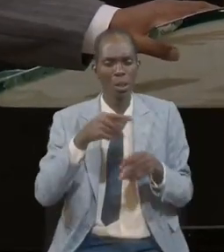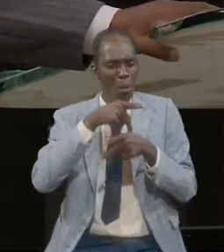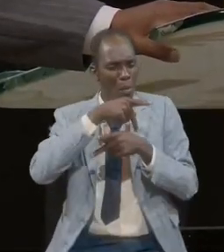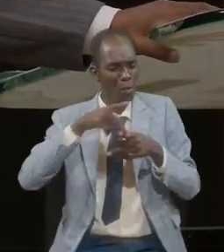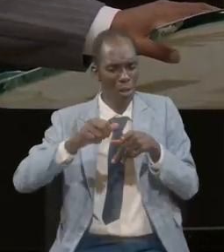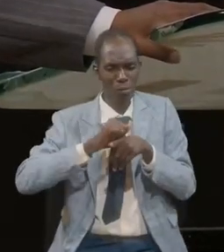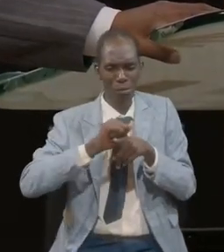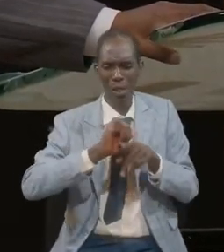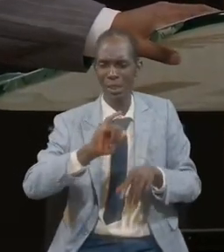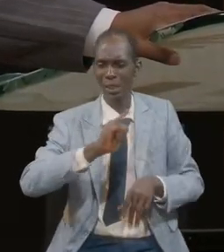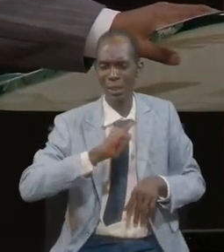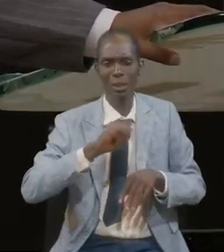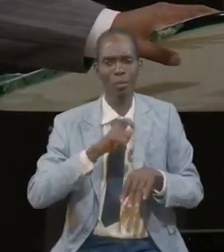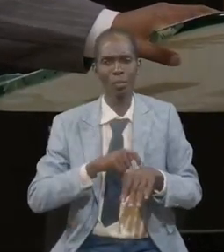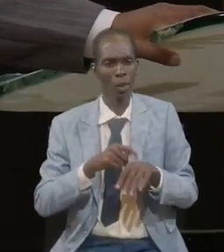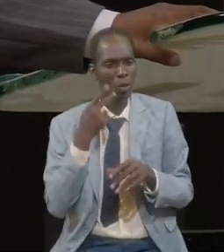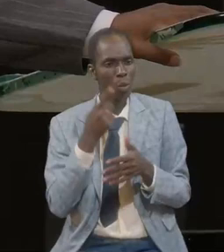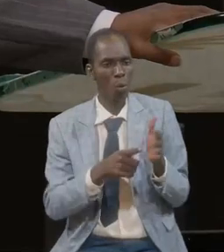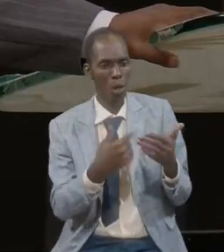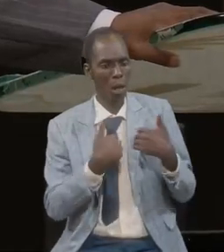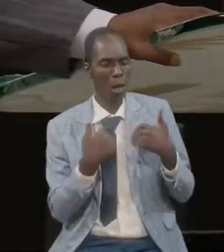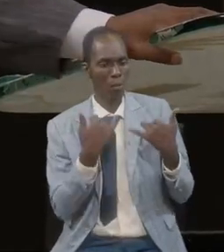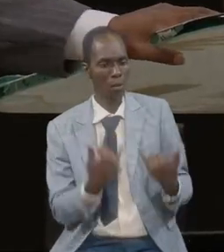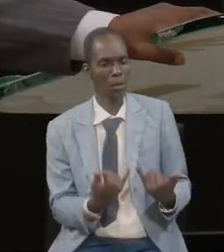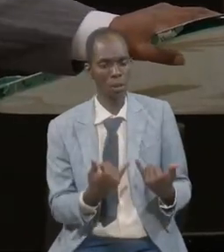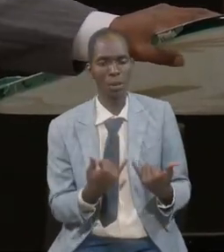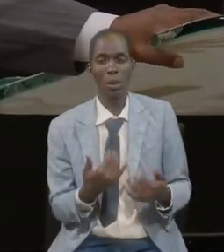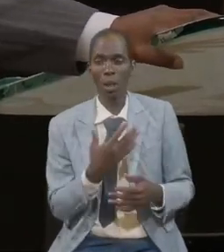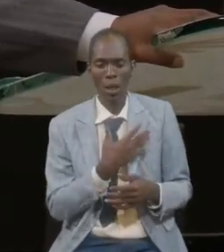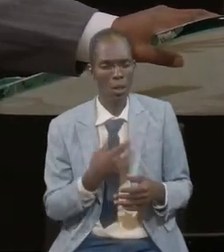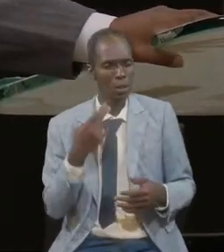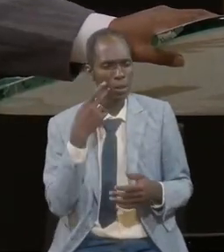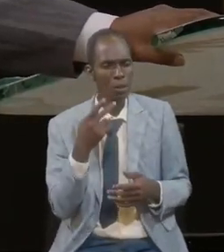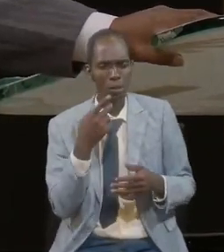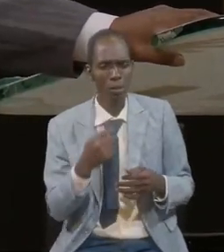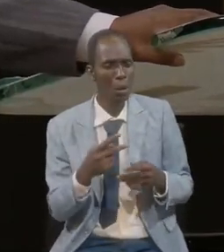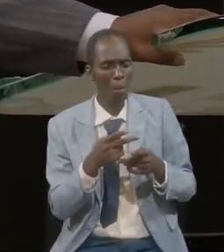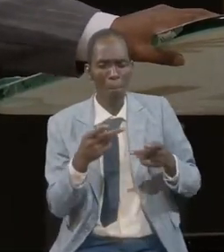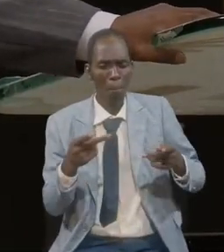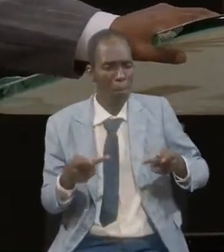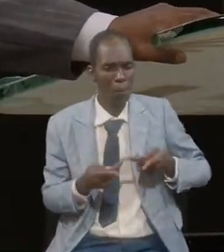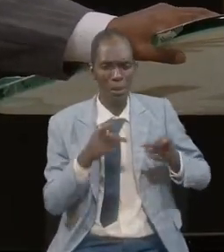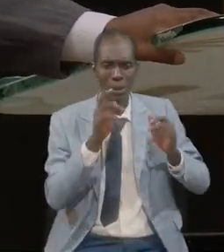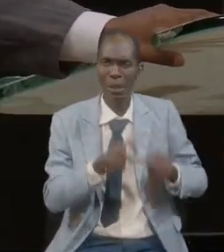on a fait la même formation professionnelle. Regardez ce qu'il a. Regardez ce qu'il conduit. Regardez